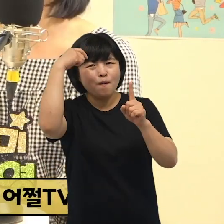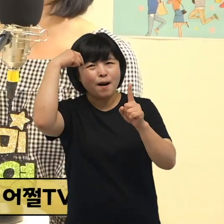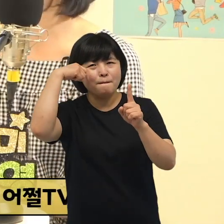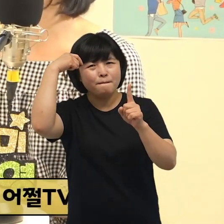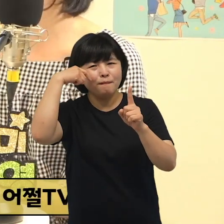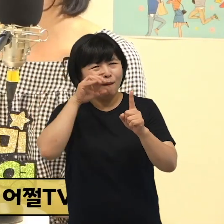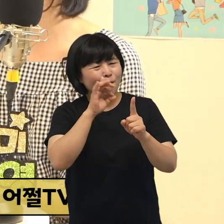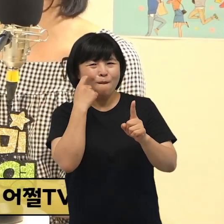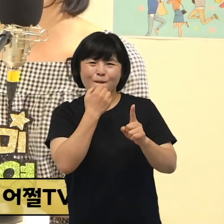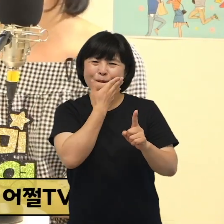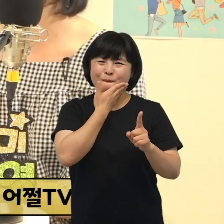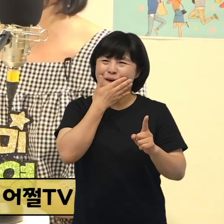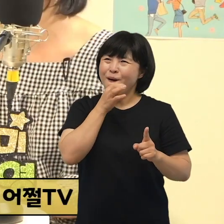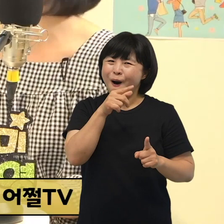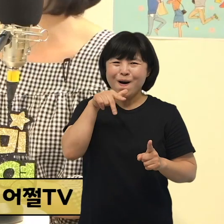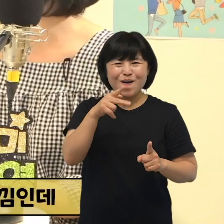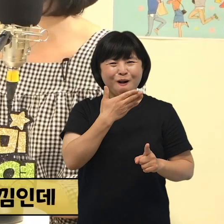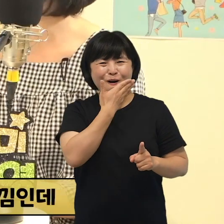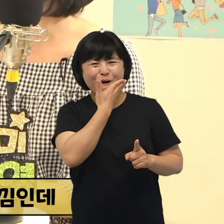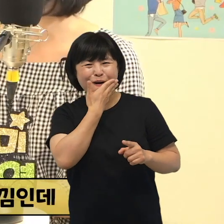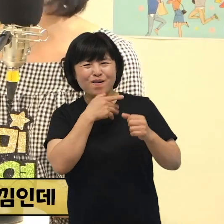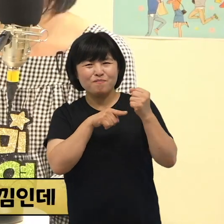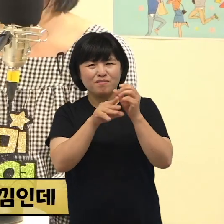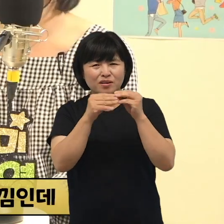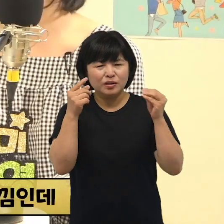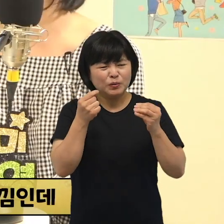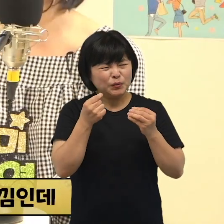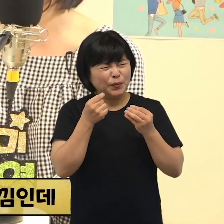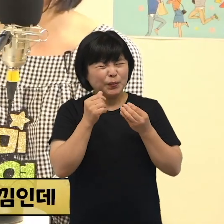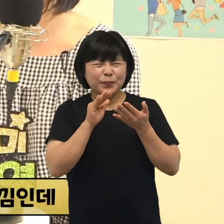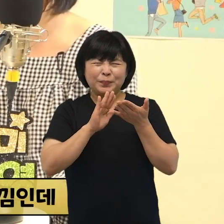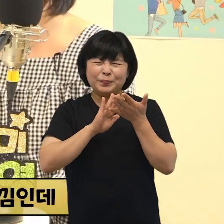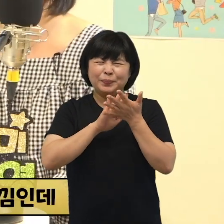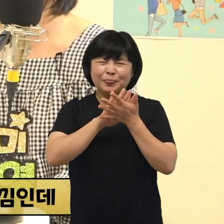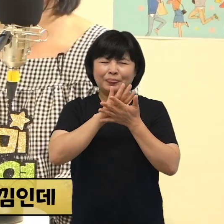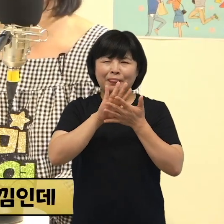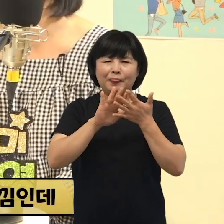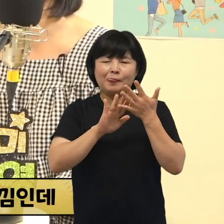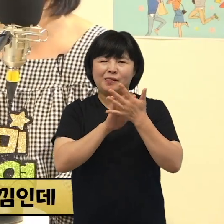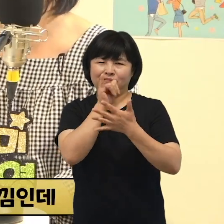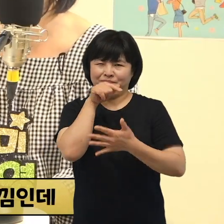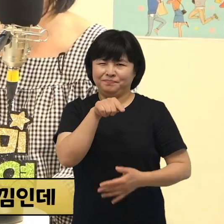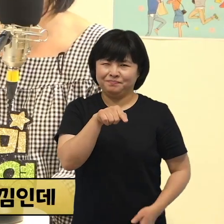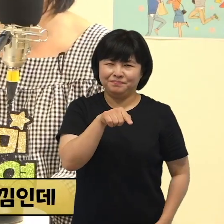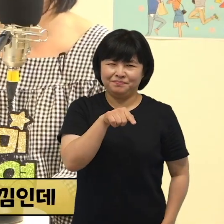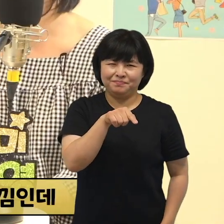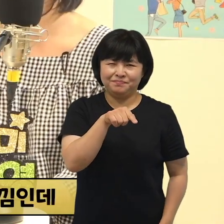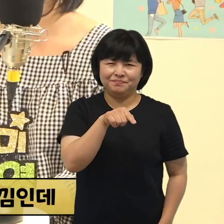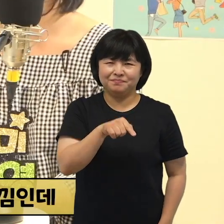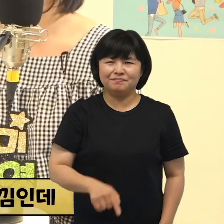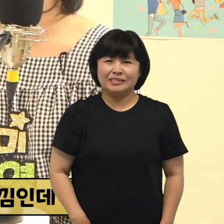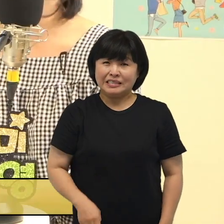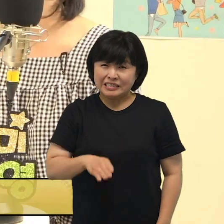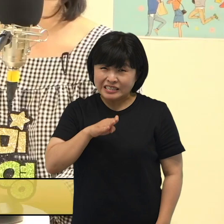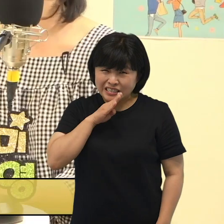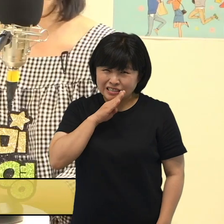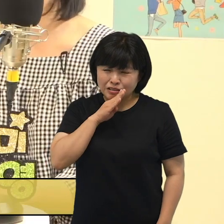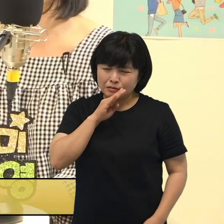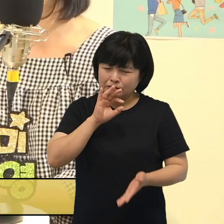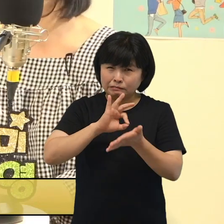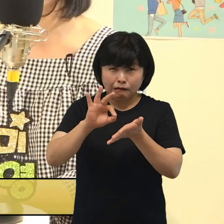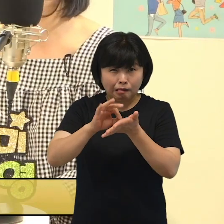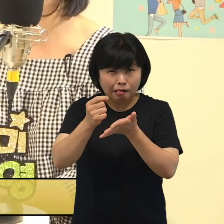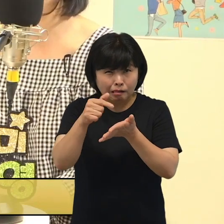그래도 어감은 귀엽잖아요. 어쩔 TV 귀엽잖아요. 그렇죠. 그래서 의미적으로는 좀 희석이 된 느낌인데 진짜 이거는